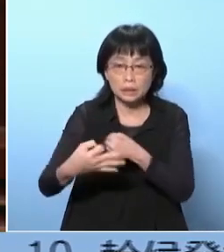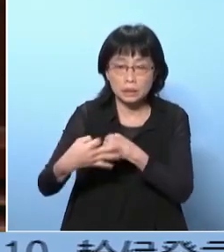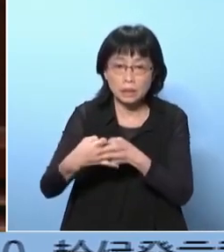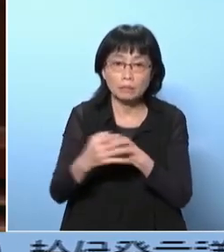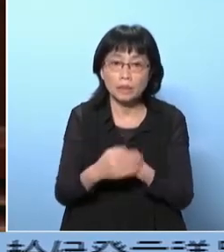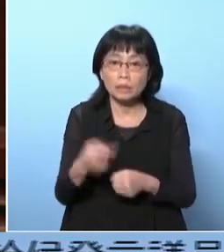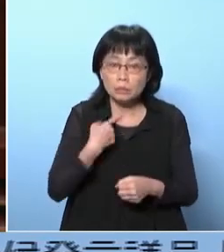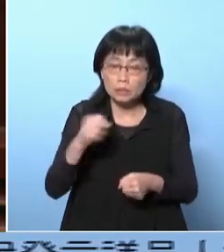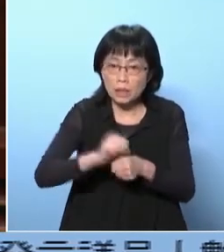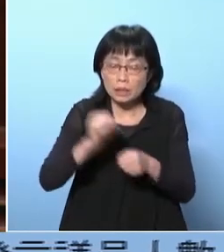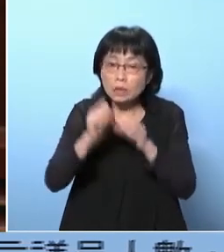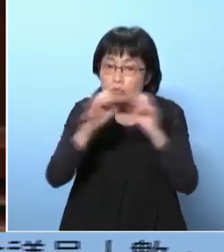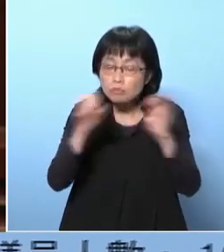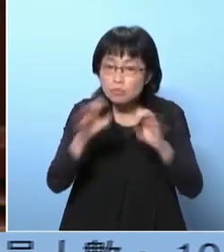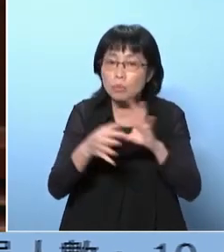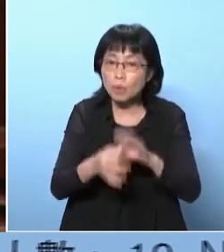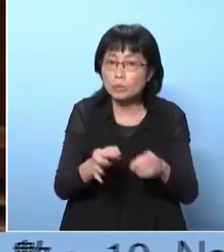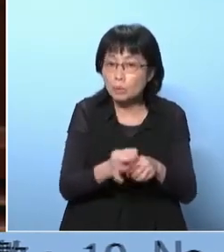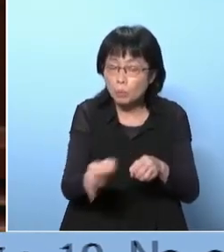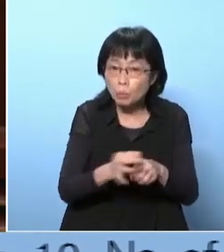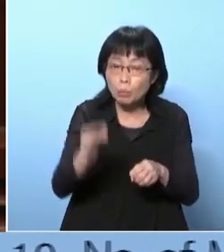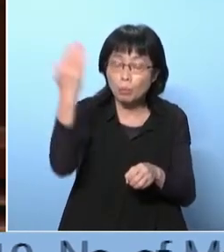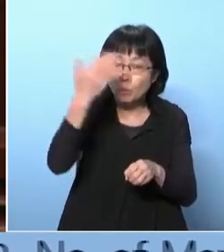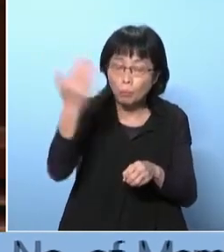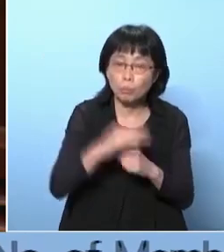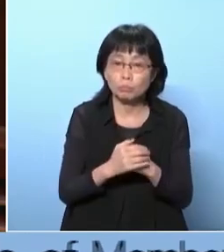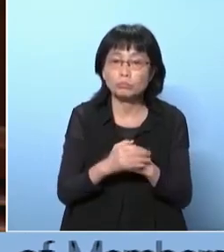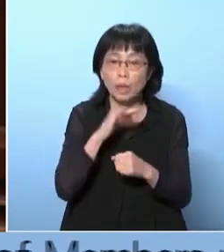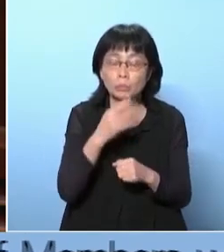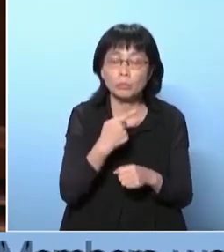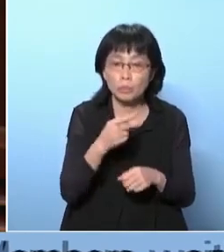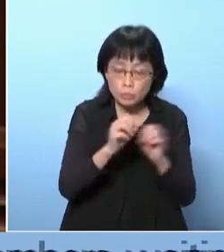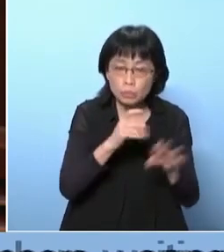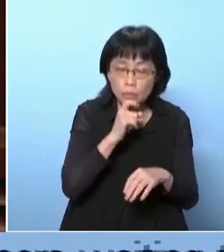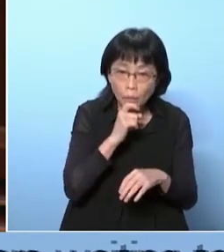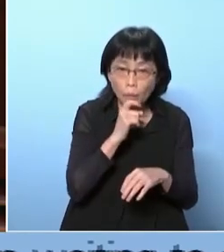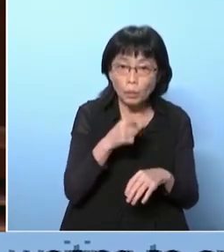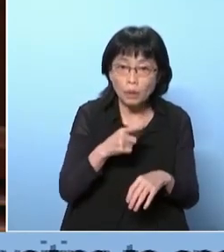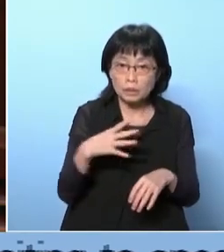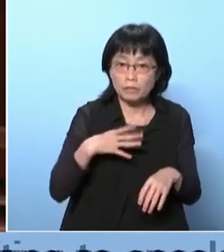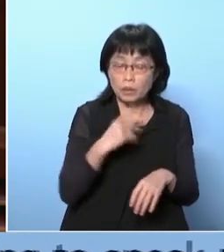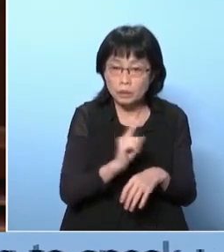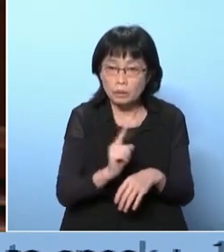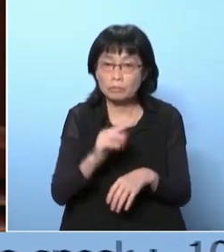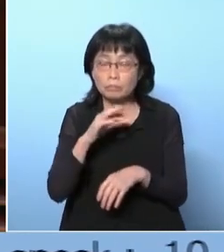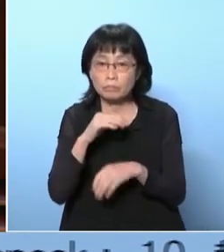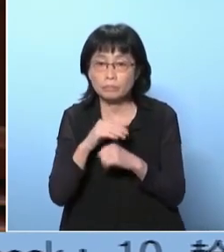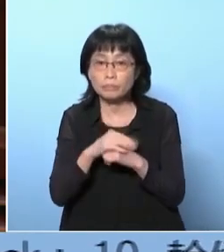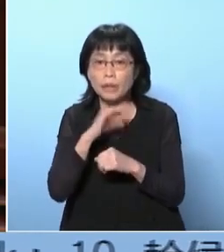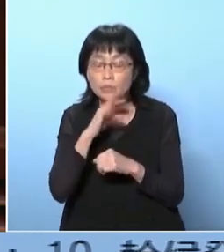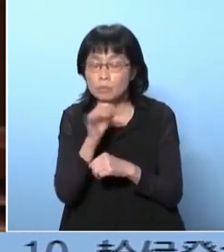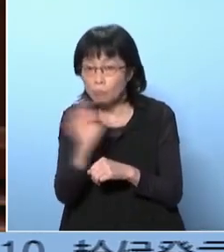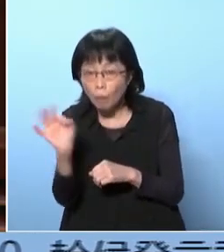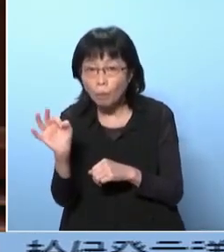傳島嶼旅遊，如否詳情為何，如有詳情為何，